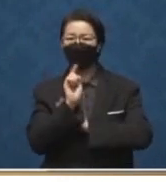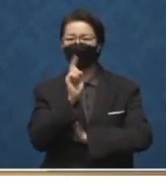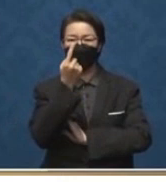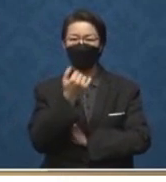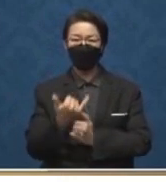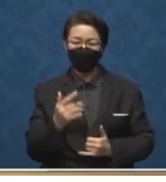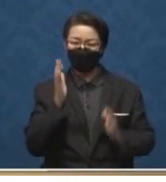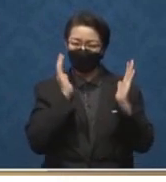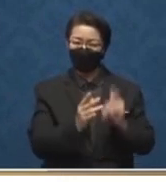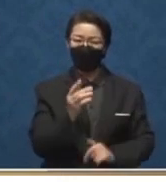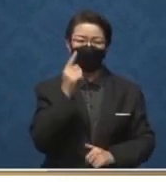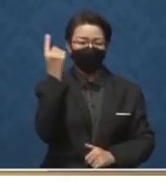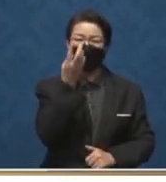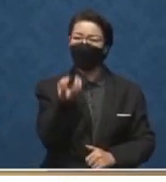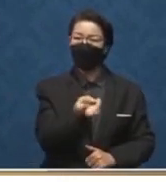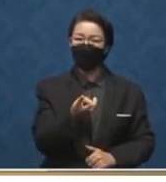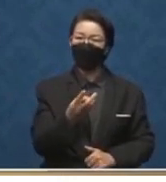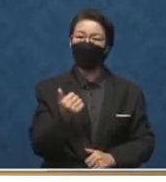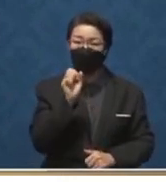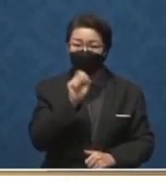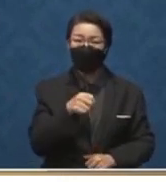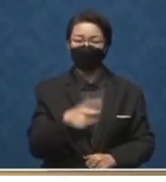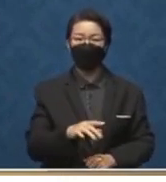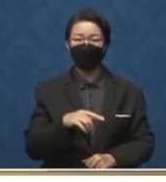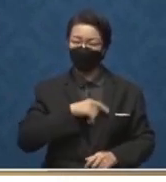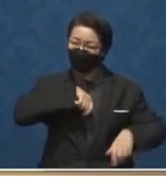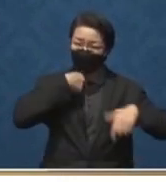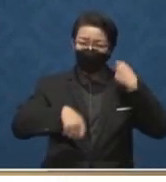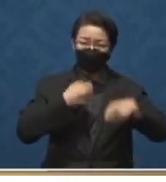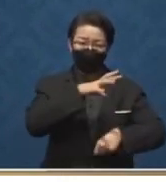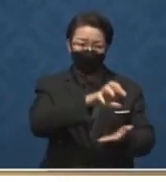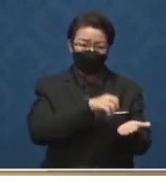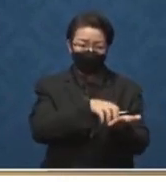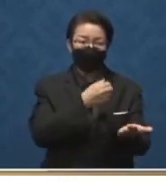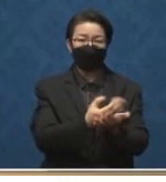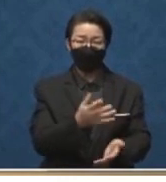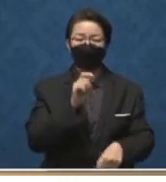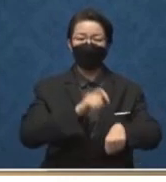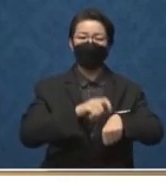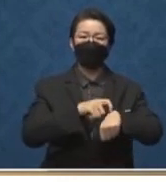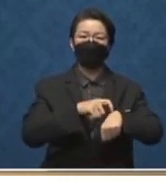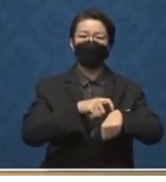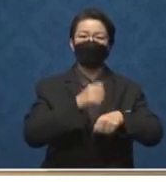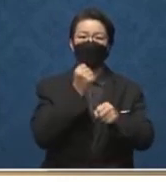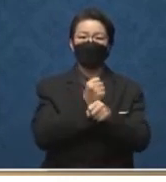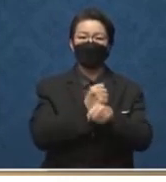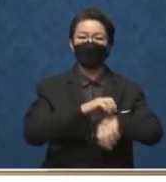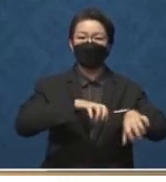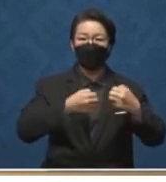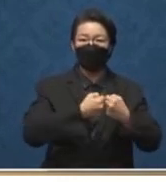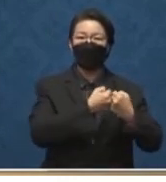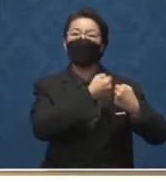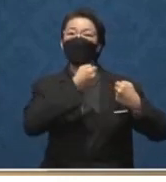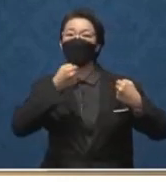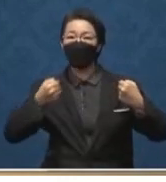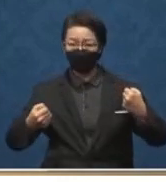มจนตจกดนะคะจะทำอยไรให้เขาสามารถใช้เงินมากที่สุดก็คอขยายเวลาในการทองเที่วเขาใย